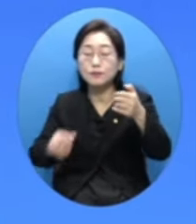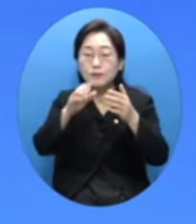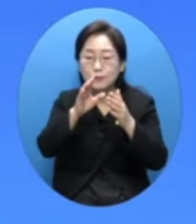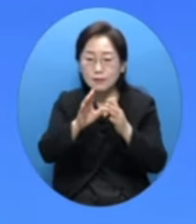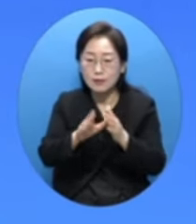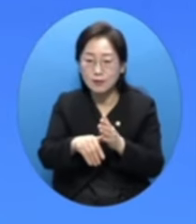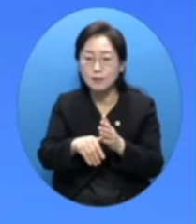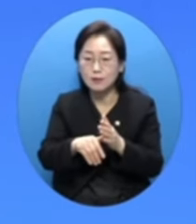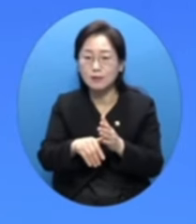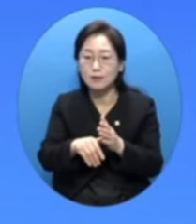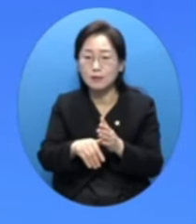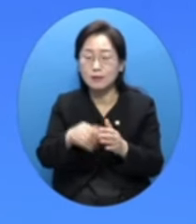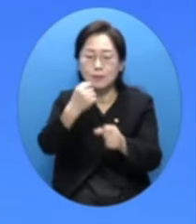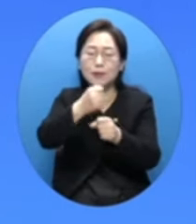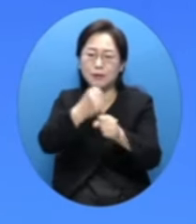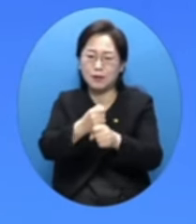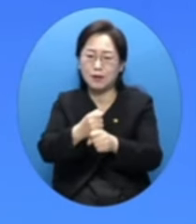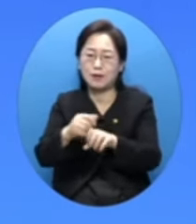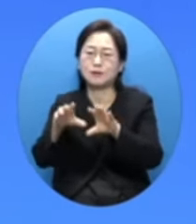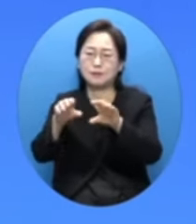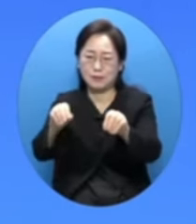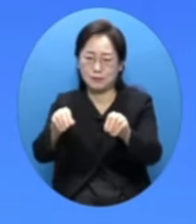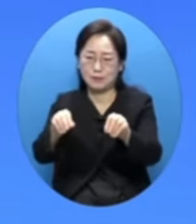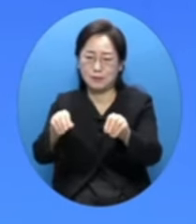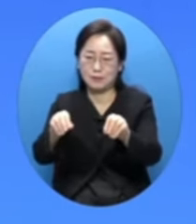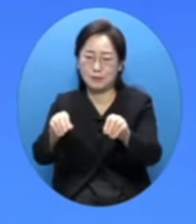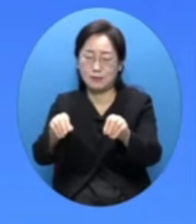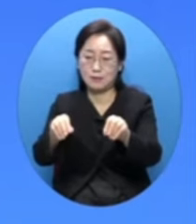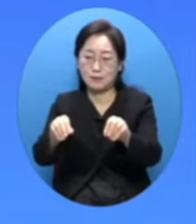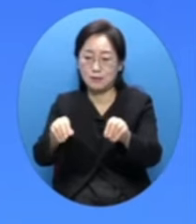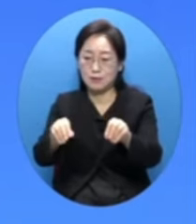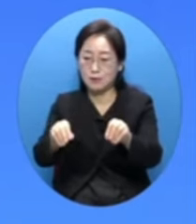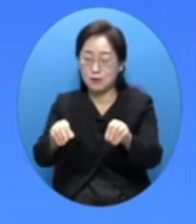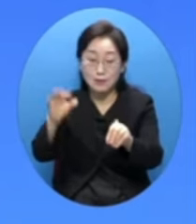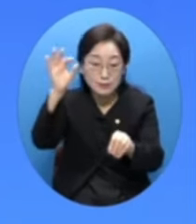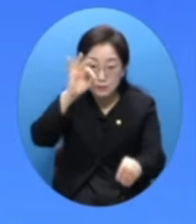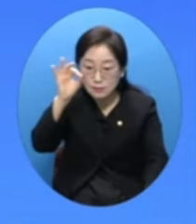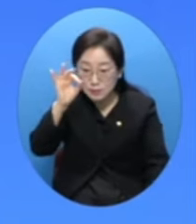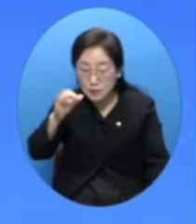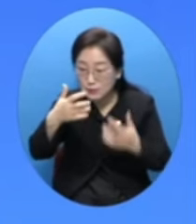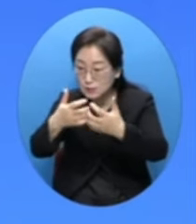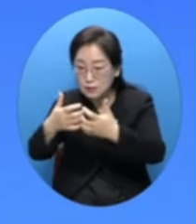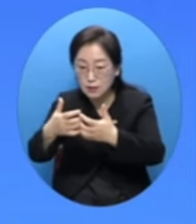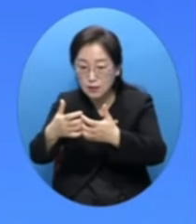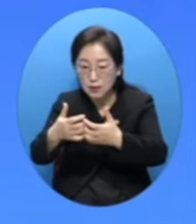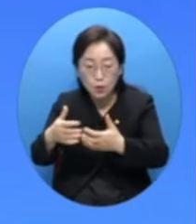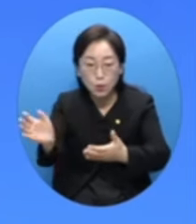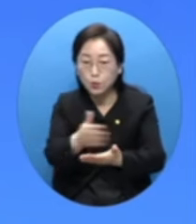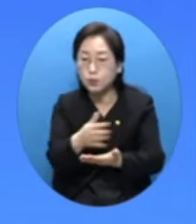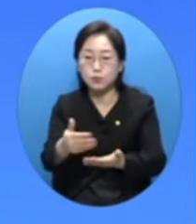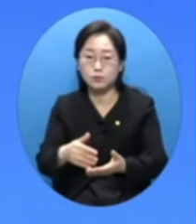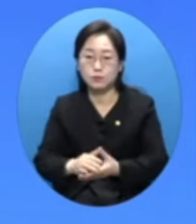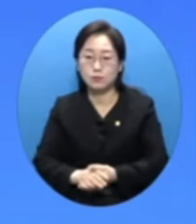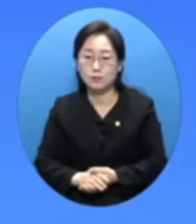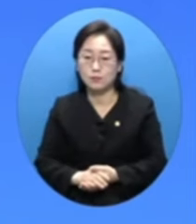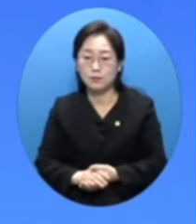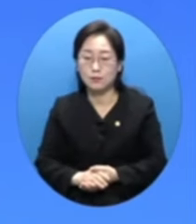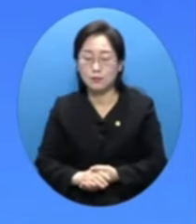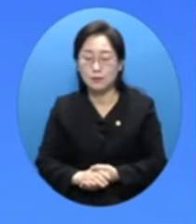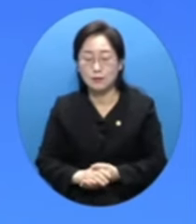1950년대 생산이 중단되어 가지고 더 이상 기계가 나오지 않았습니다